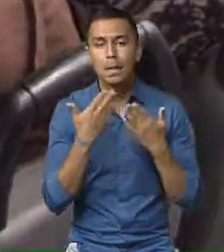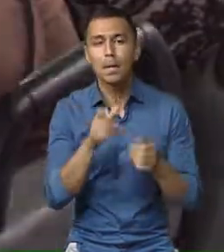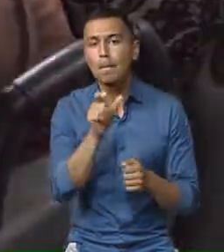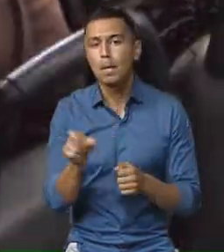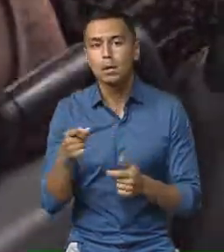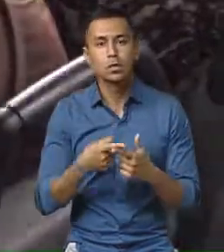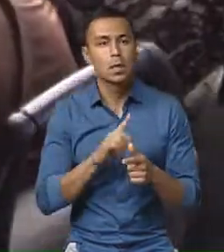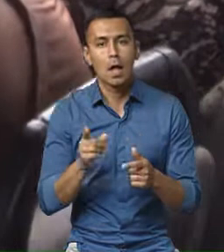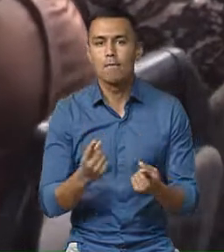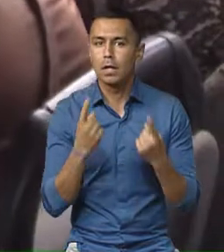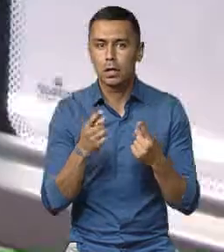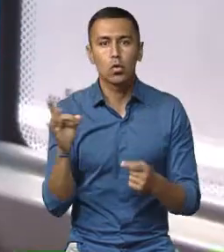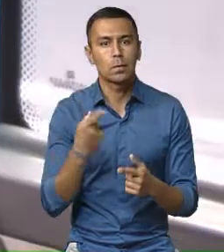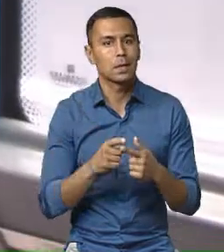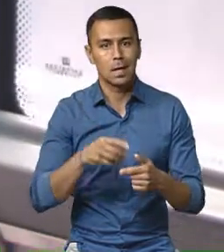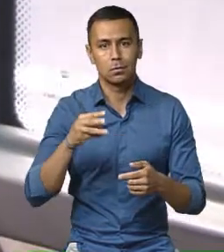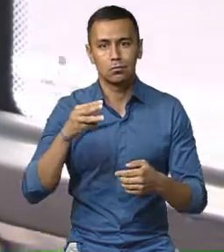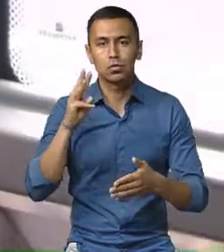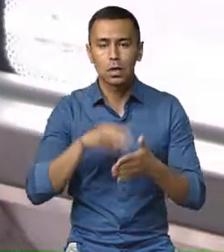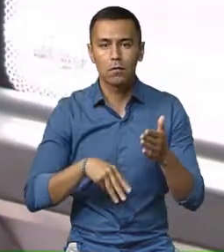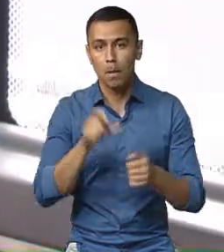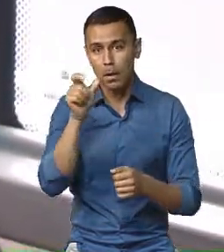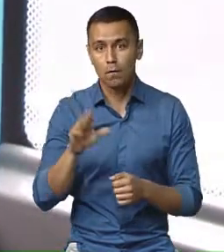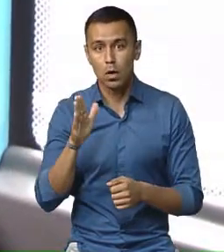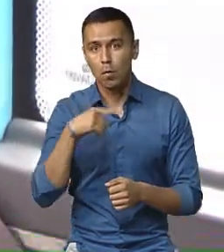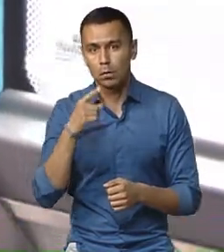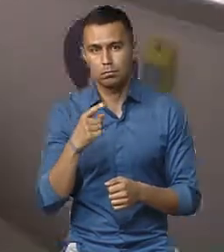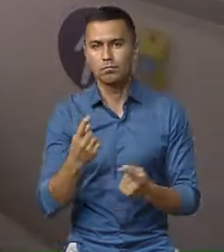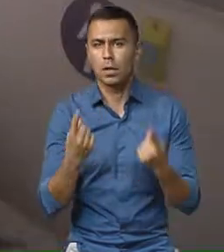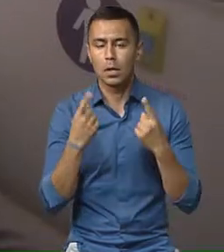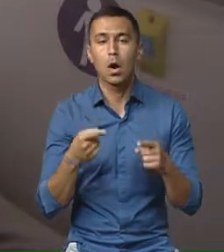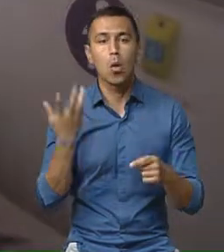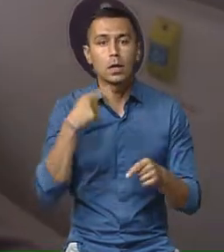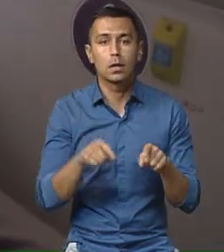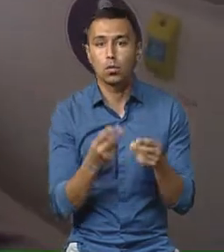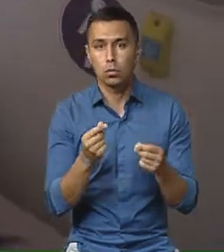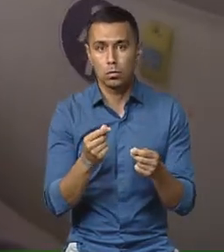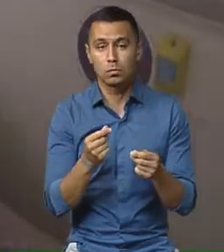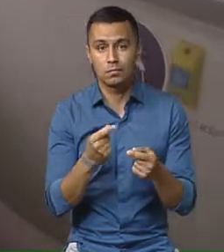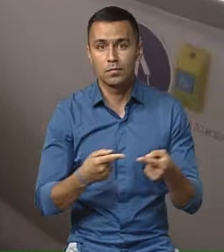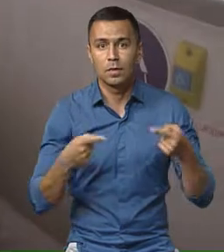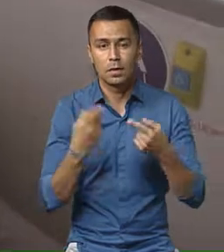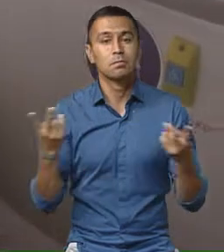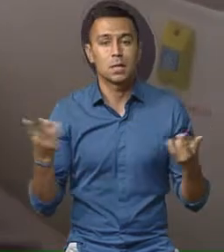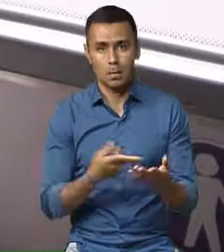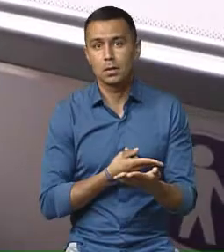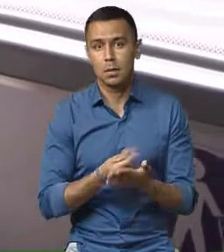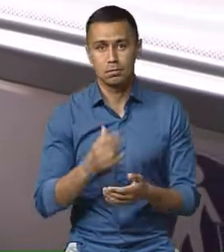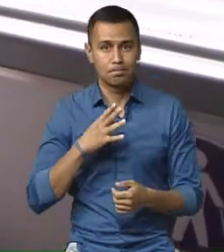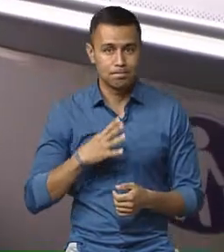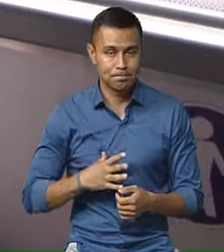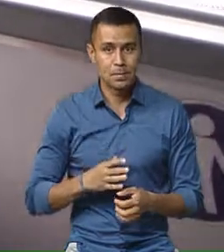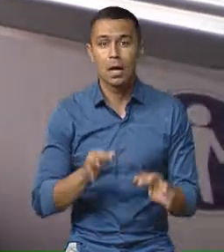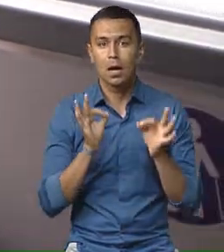пасажирів, чи не завеликий розмір цієї санкції. Пасажир Володимир каже, завеликий, та коли таку суму визначили, то її слід сплачувати.